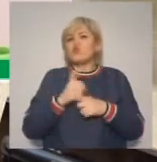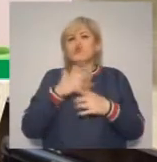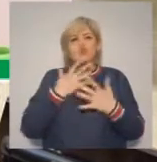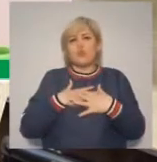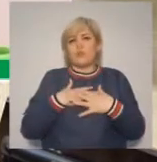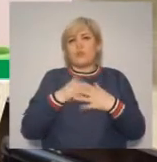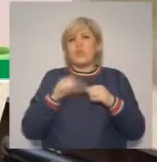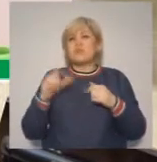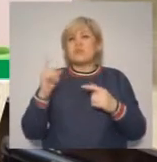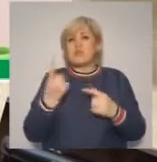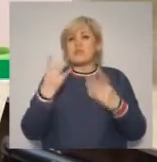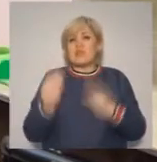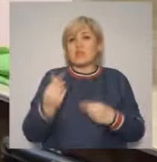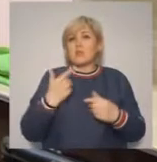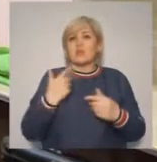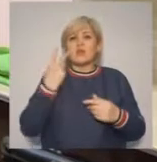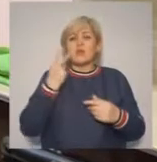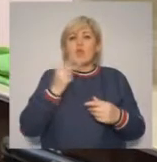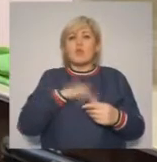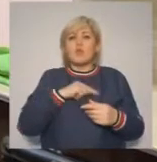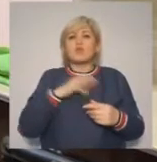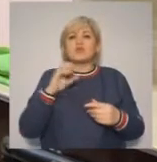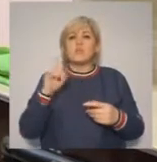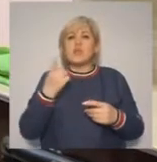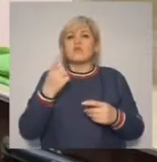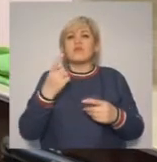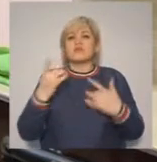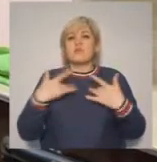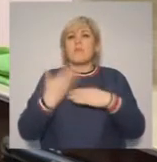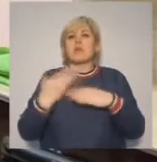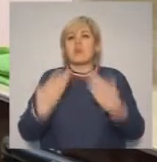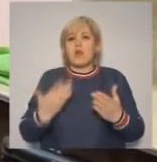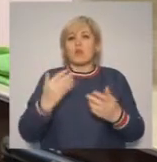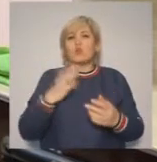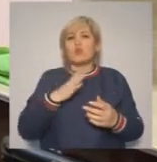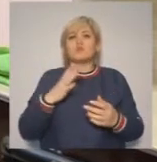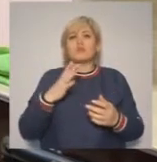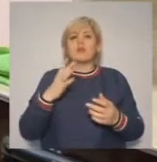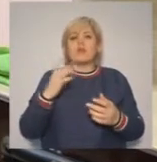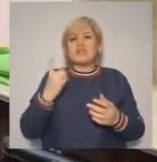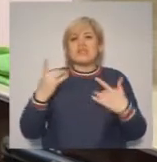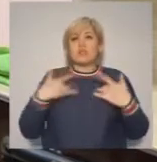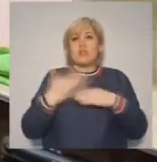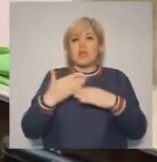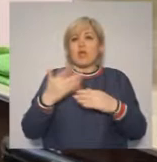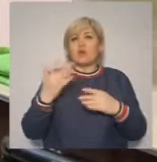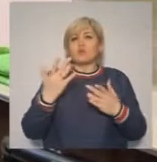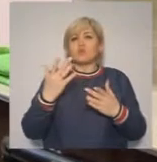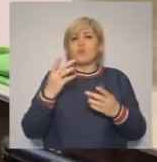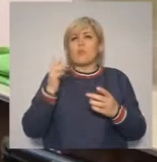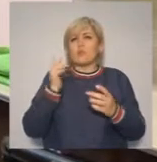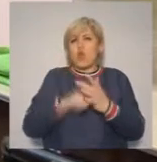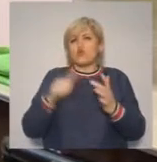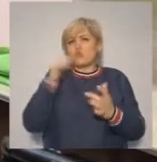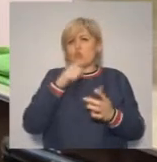как мы стали работать, с первого спектакля, у нас был тогда один спектакль, почти что целый год шел, это «Золотой цыпленок», потом у нас